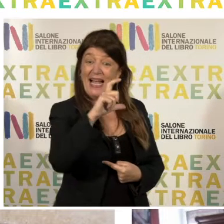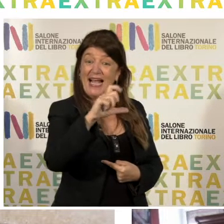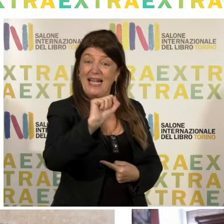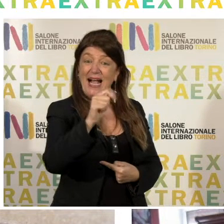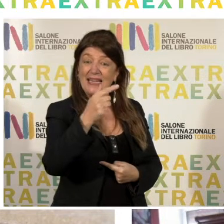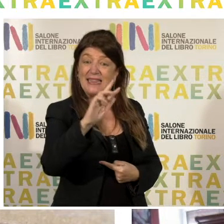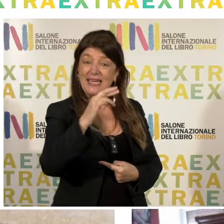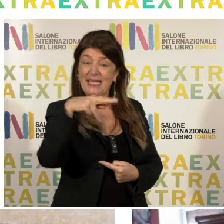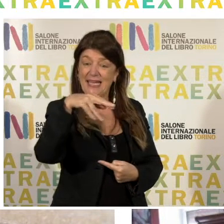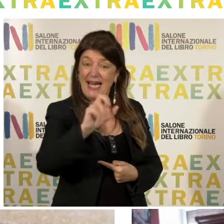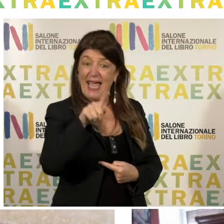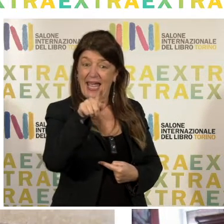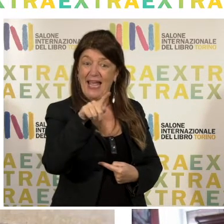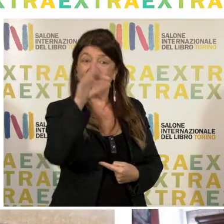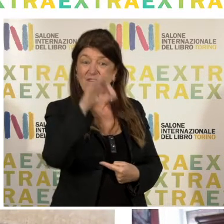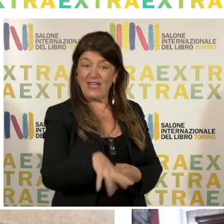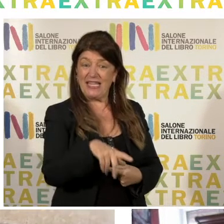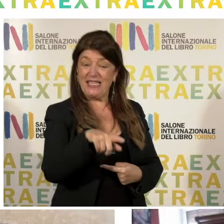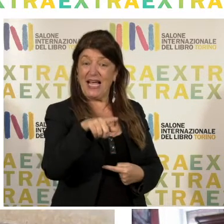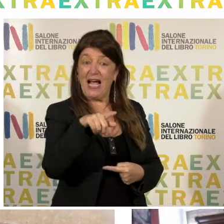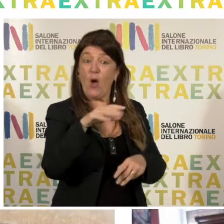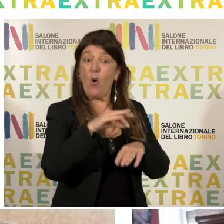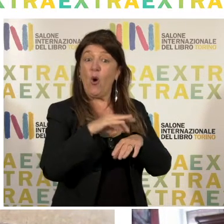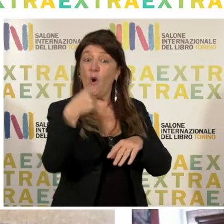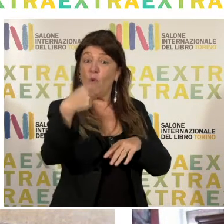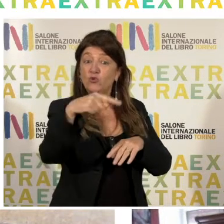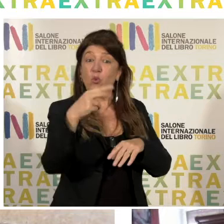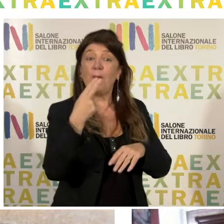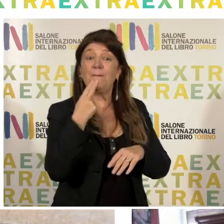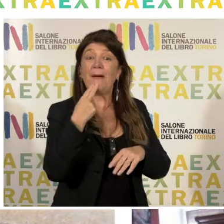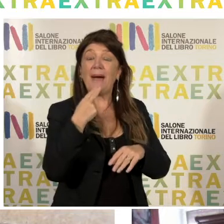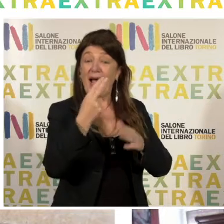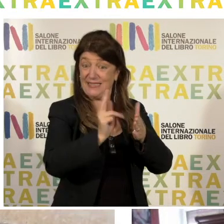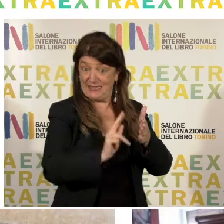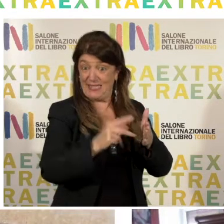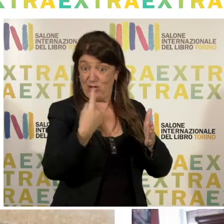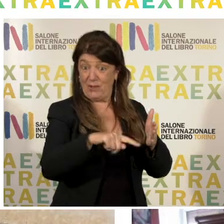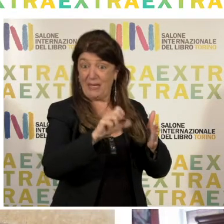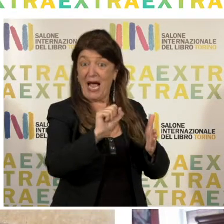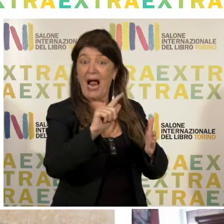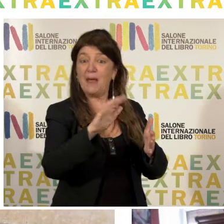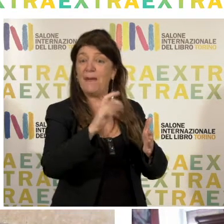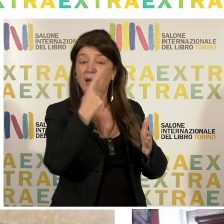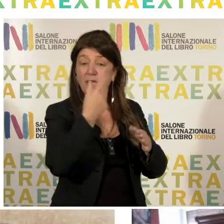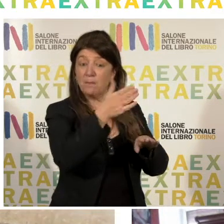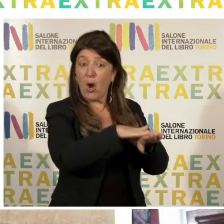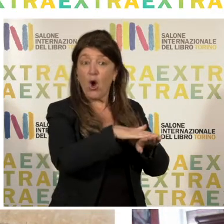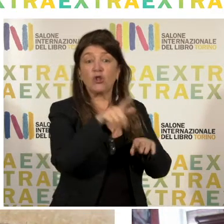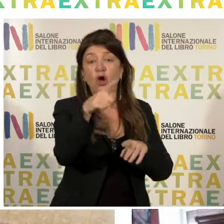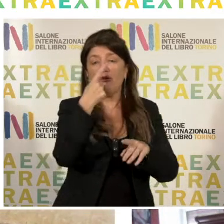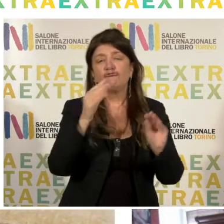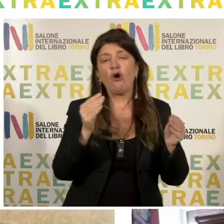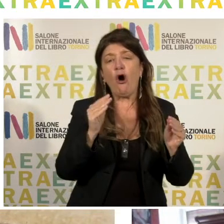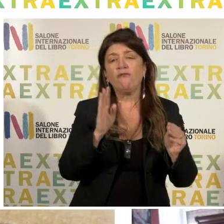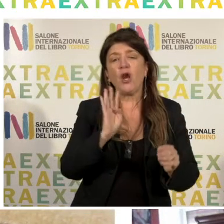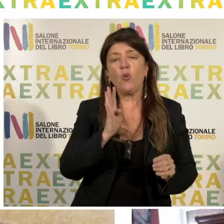molto giovane, aveva 14 anni e mezzo. Quindi i ricordi di suo padre sono i ricordi di una bambina, al massimo di una